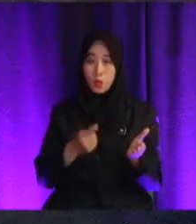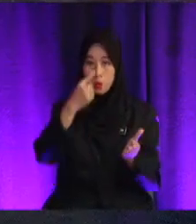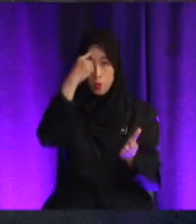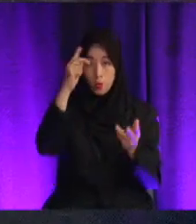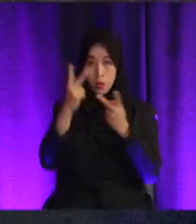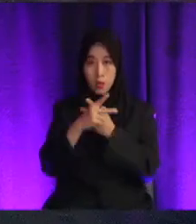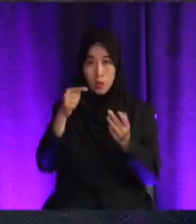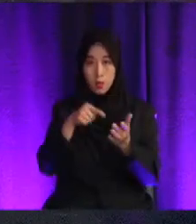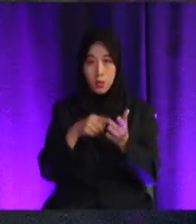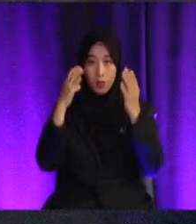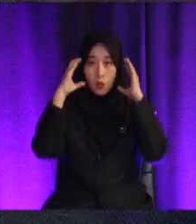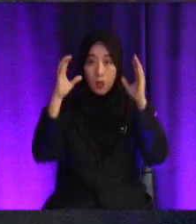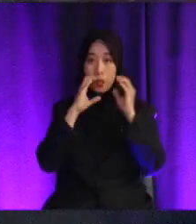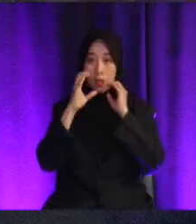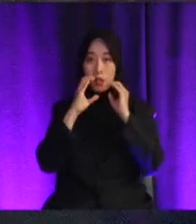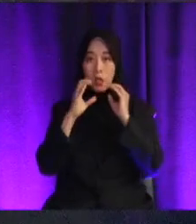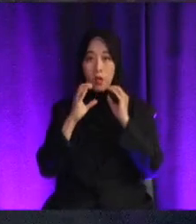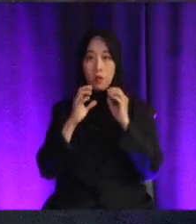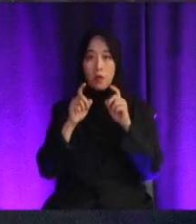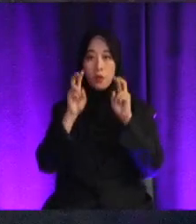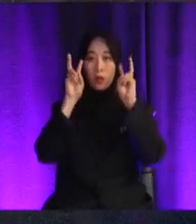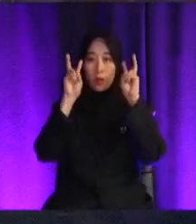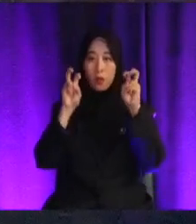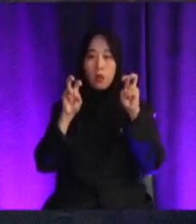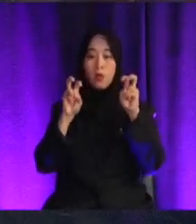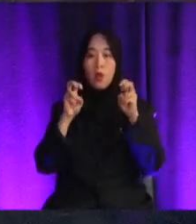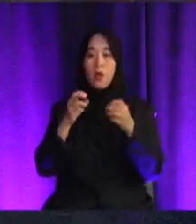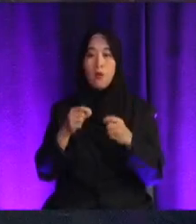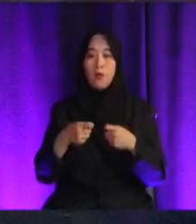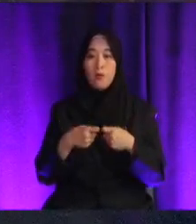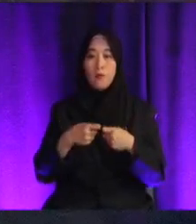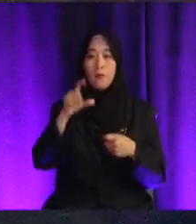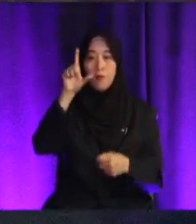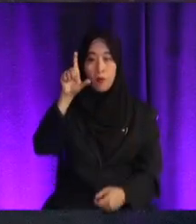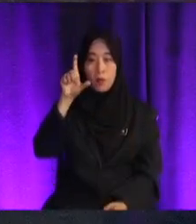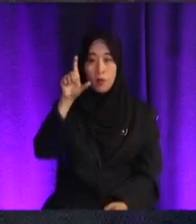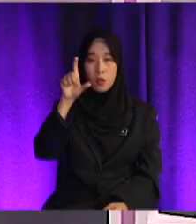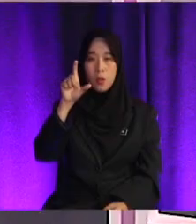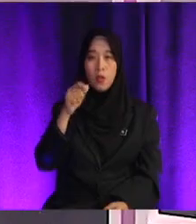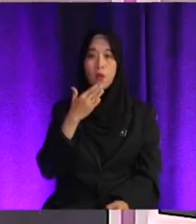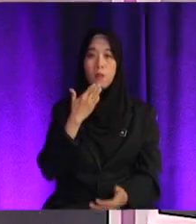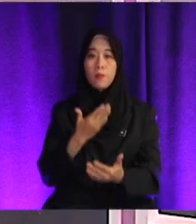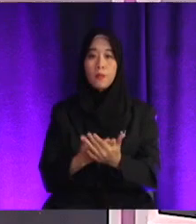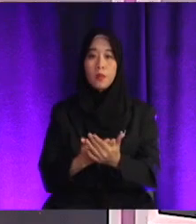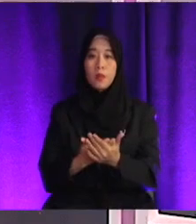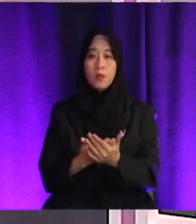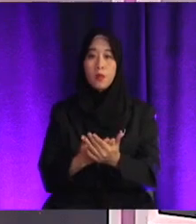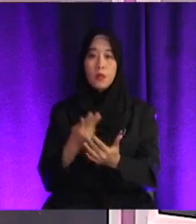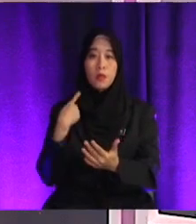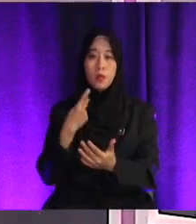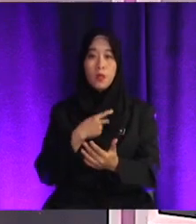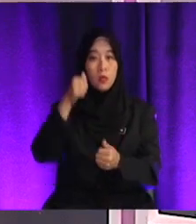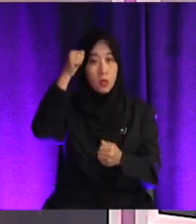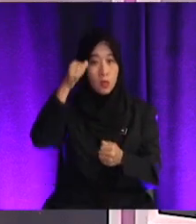cikgu nak kongsikan tentang fuse. Okey. Okey, kita pergi ke slide ya. Boleh, cikgu? Okey, kita